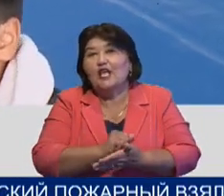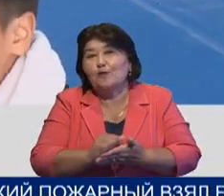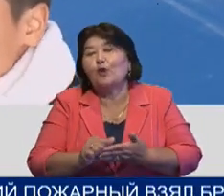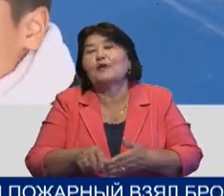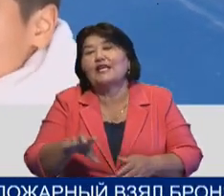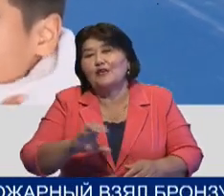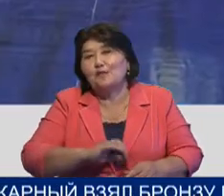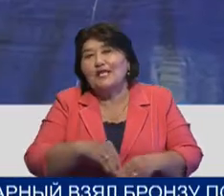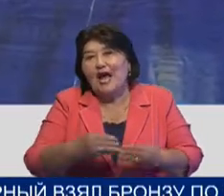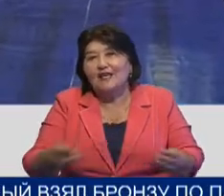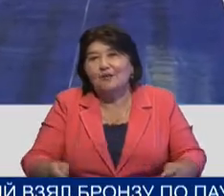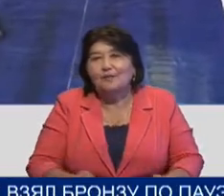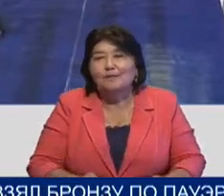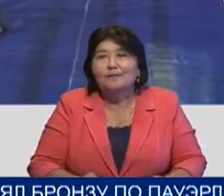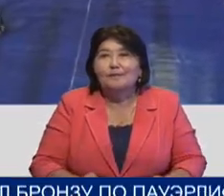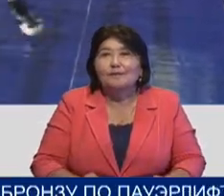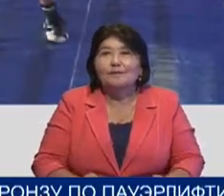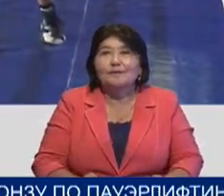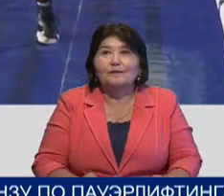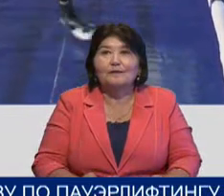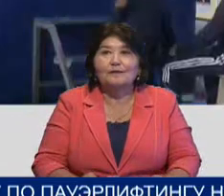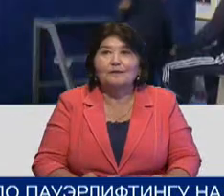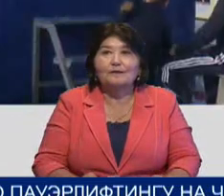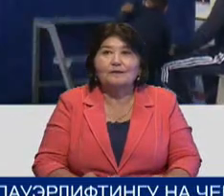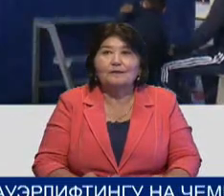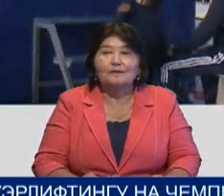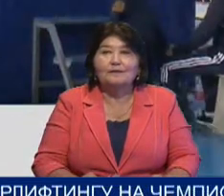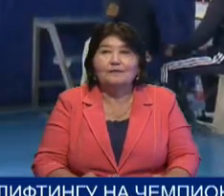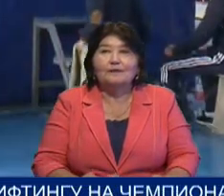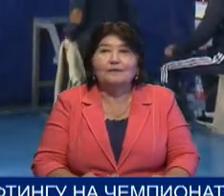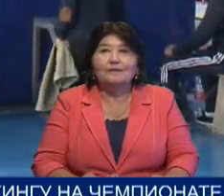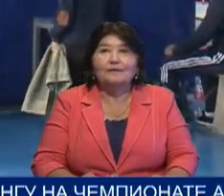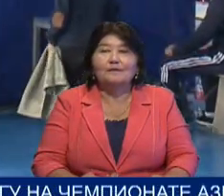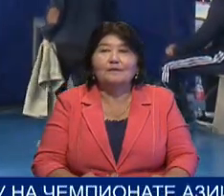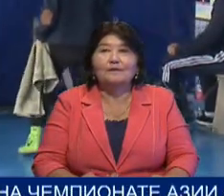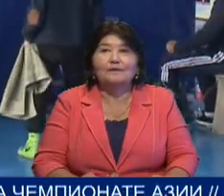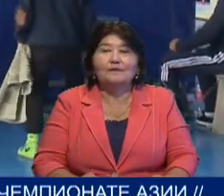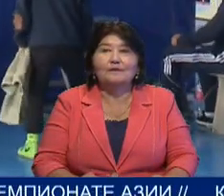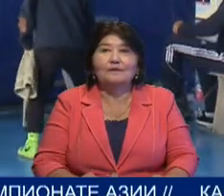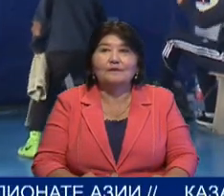и медали Ахмедов телеканал корда